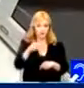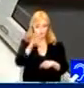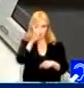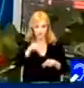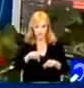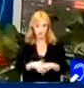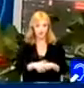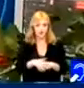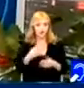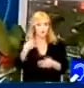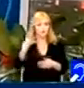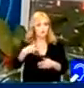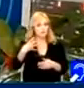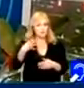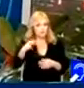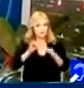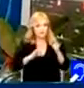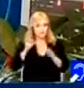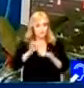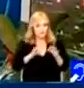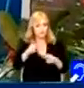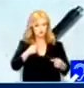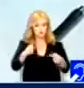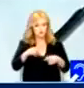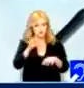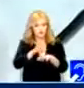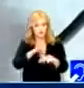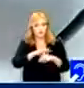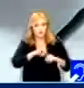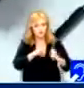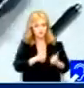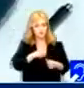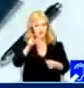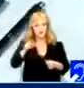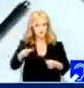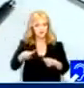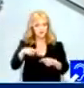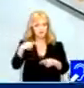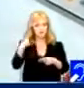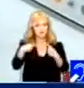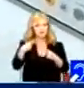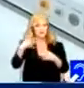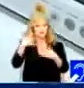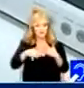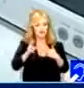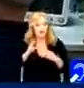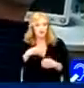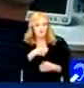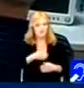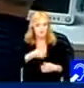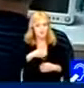aproximativ 40% suferă de patologii ale inimii. Medicii spun că oamenii nu conștientizează întotdeauna cât de important este